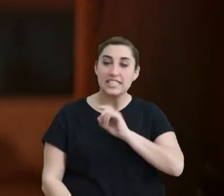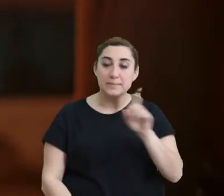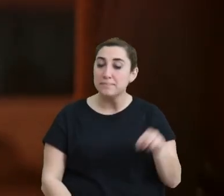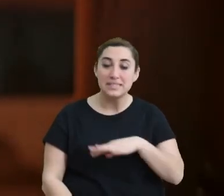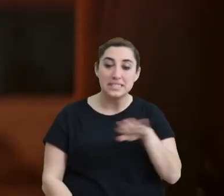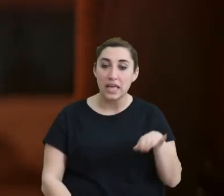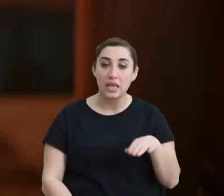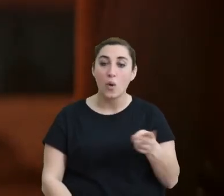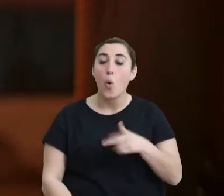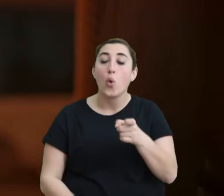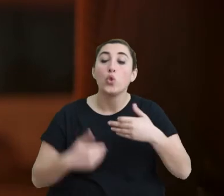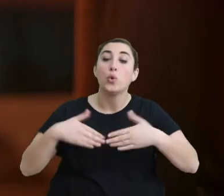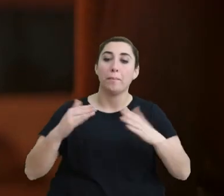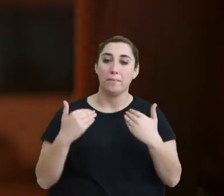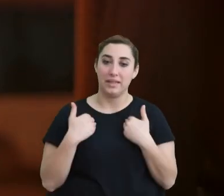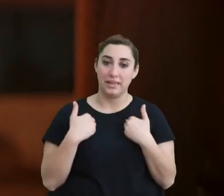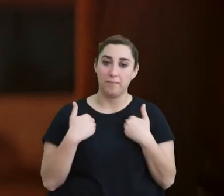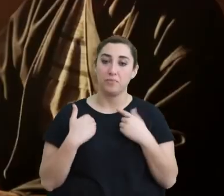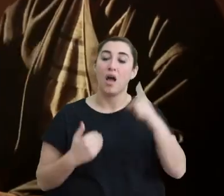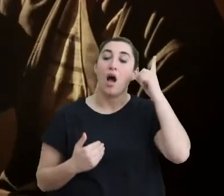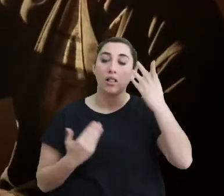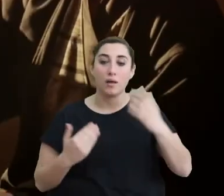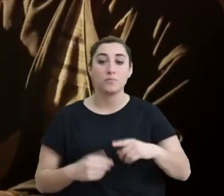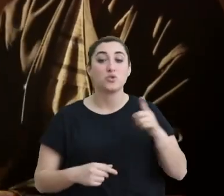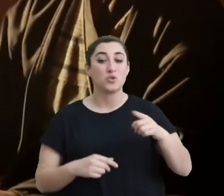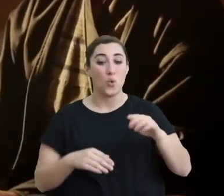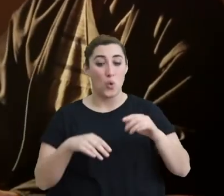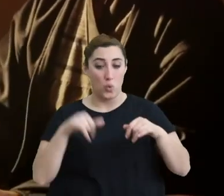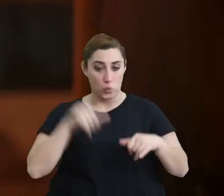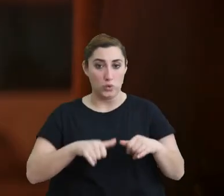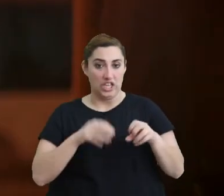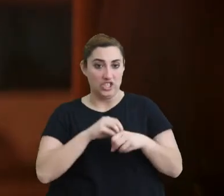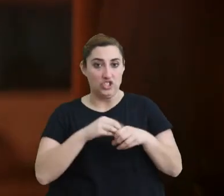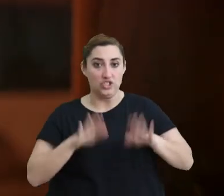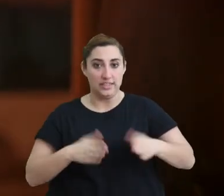kimseyi öldürmedim. Allah'ım. Huzura adalettesin.